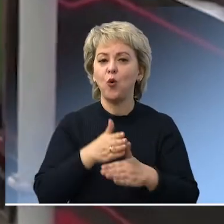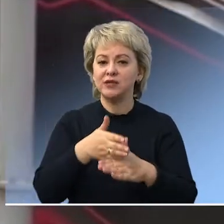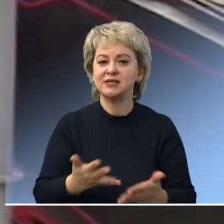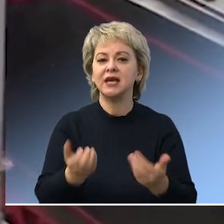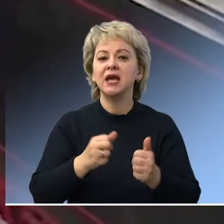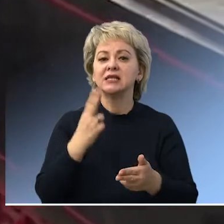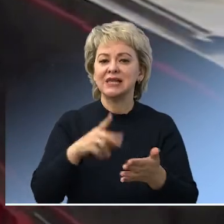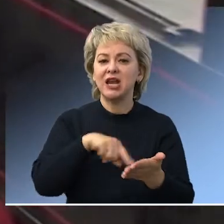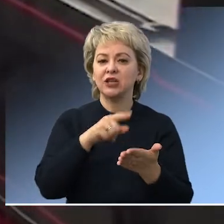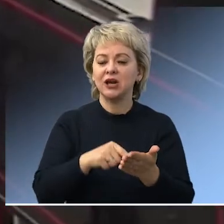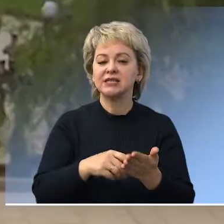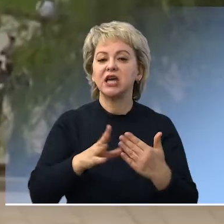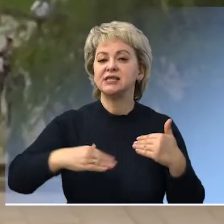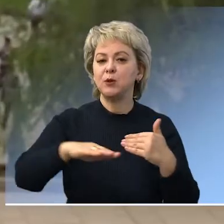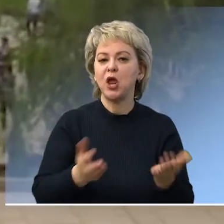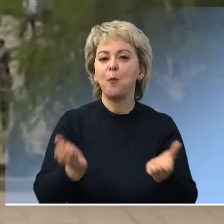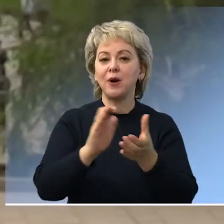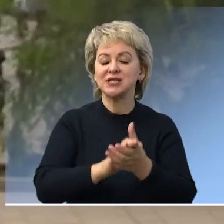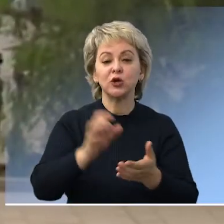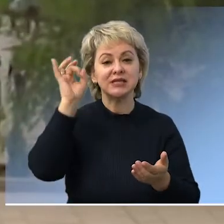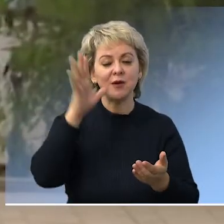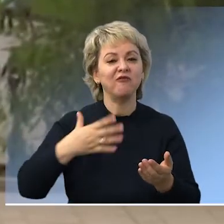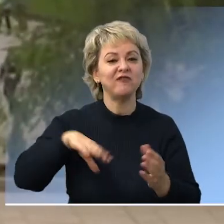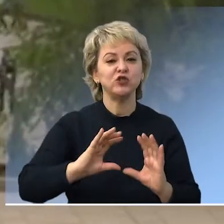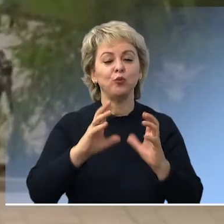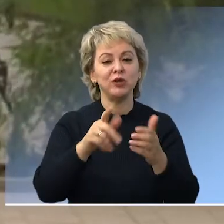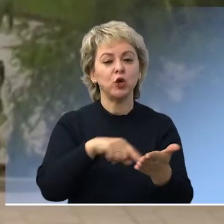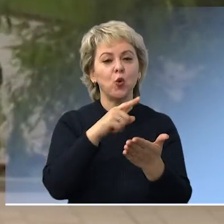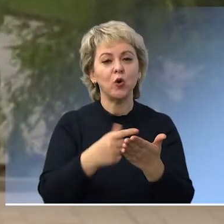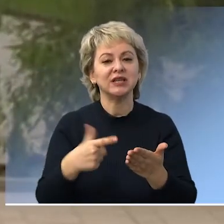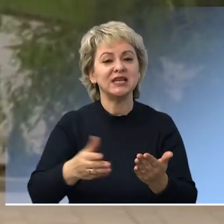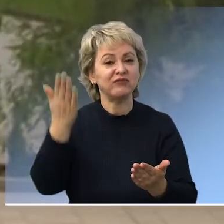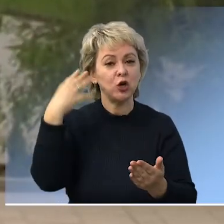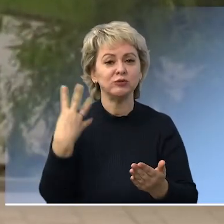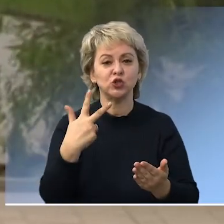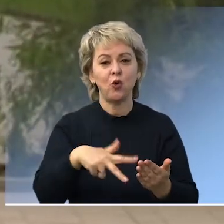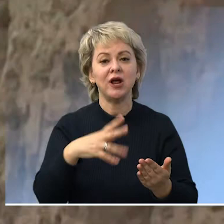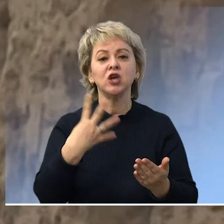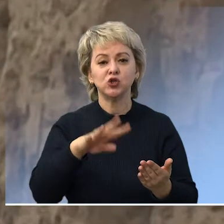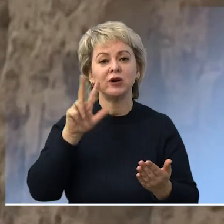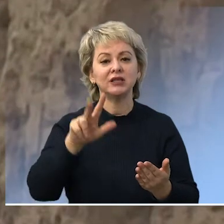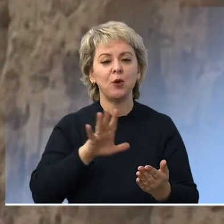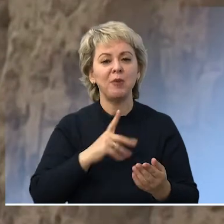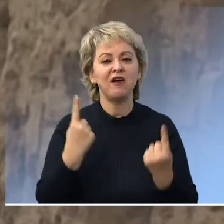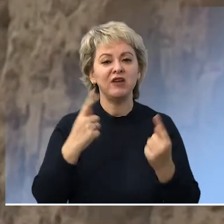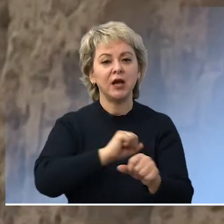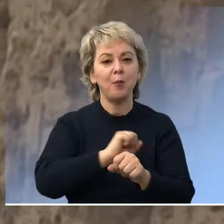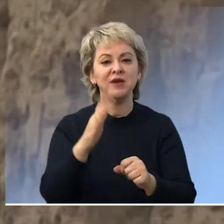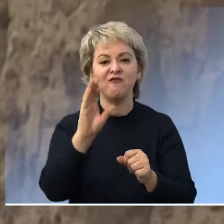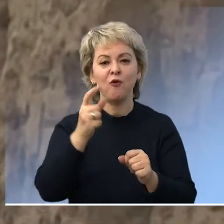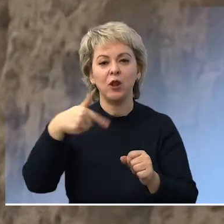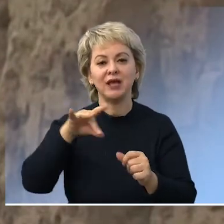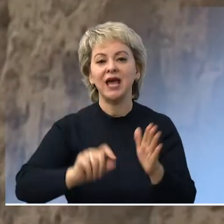на легендарной сталинградской земле. Познакомиться со знаменитым во всем мире городом, где в далеком 43-м была одержана Великая Победа на